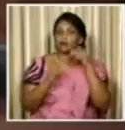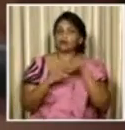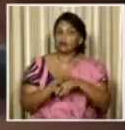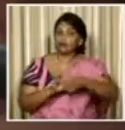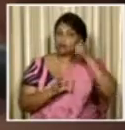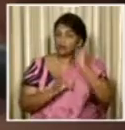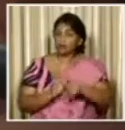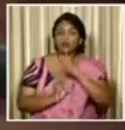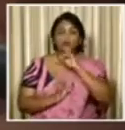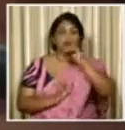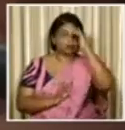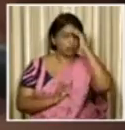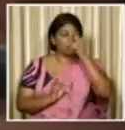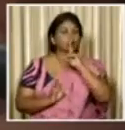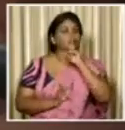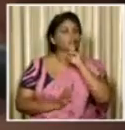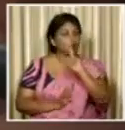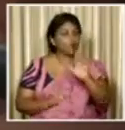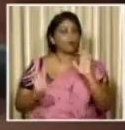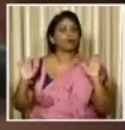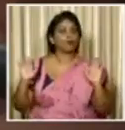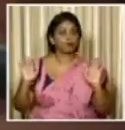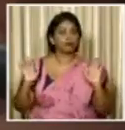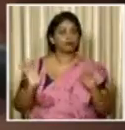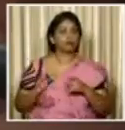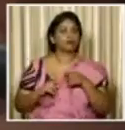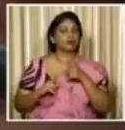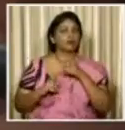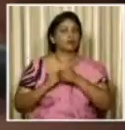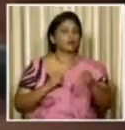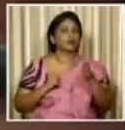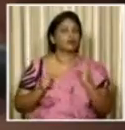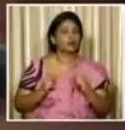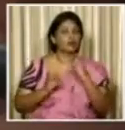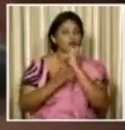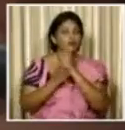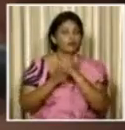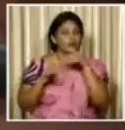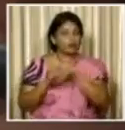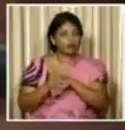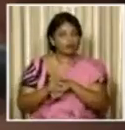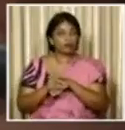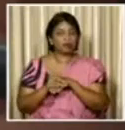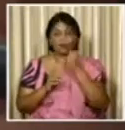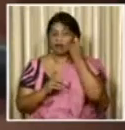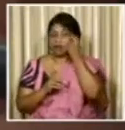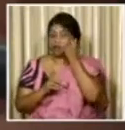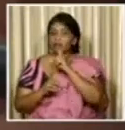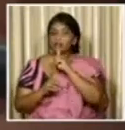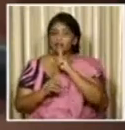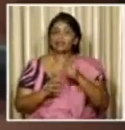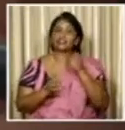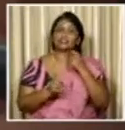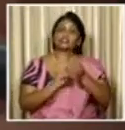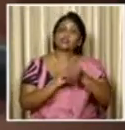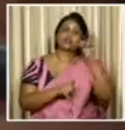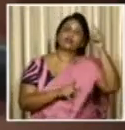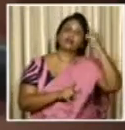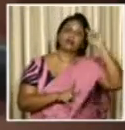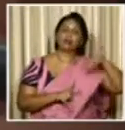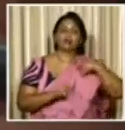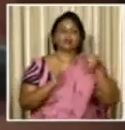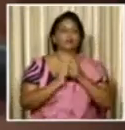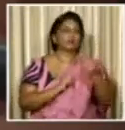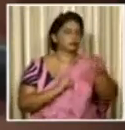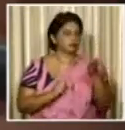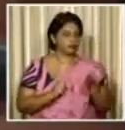තීන්දුව කතානායකවරයා විසින් දෙනුම් දී යුත්තේ කළා තියෙන මොකක්ද විවස්ථා සභාවෙන් තීන්දුවක් දන් දෙනවා ජනාධිපතිවරයා විසින් තීන්දුවක් ගත